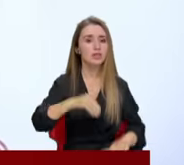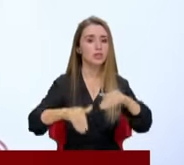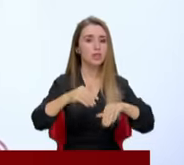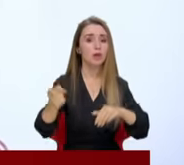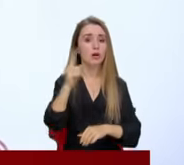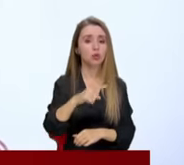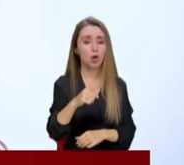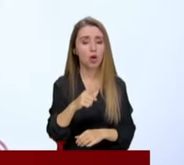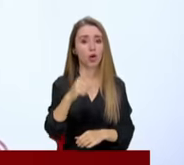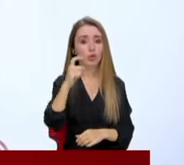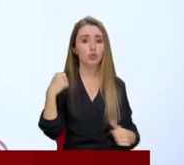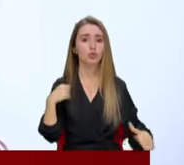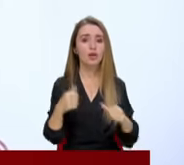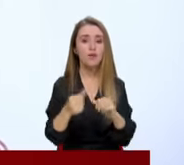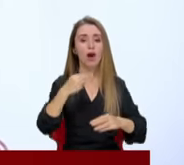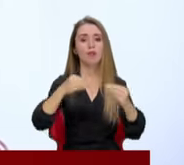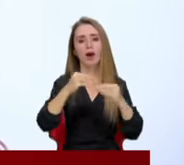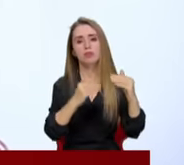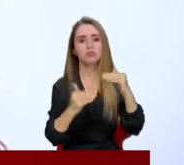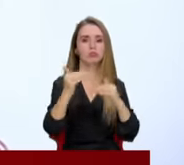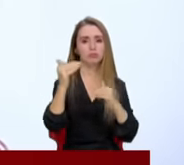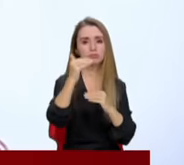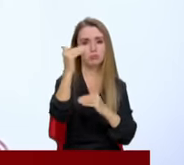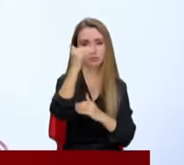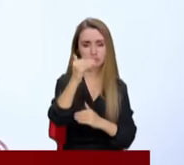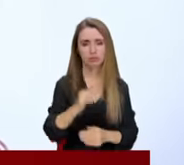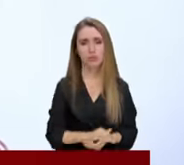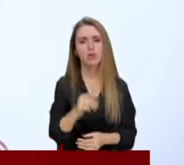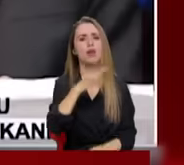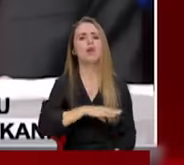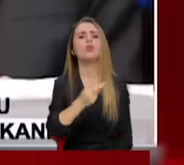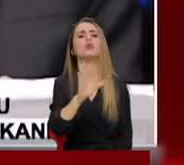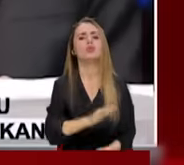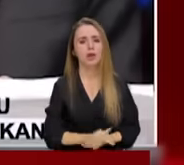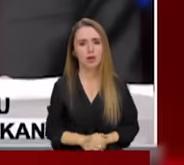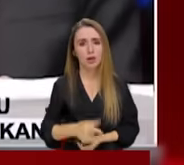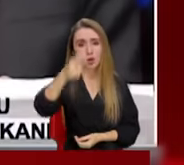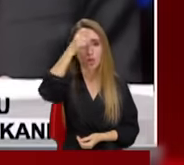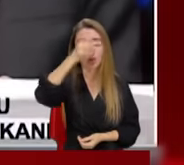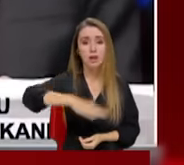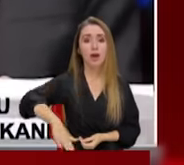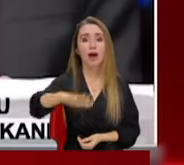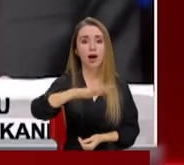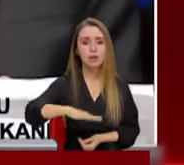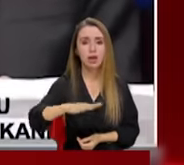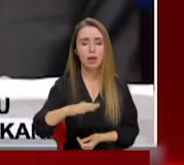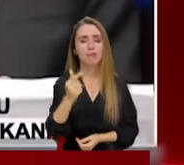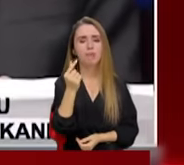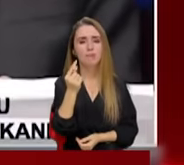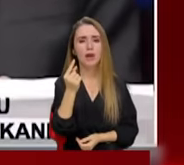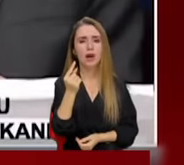seçimden sonra tam 9 kere faiz artırdı bu ülkede. Ve inanın o da işe yaramayacak. Türkiye'de her şey biraz